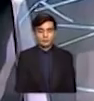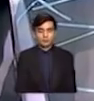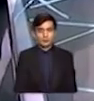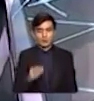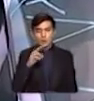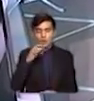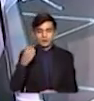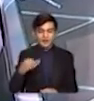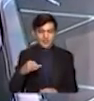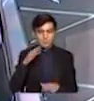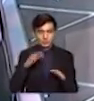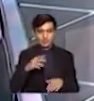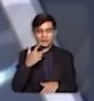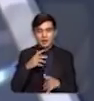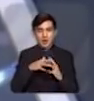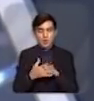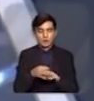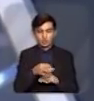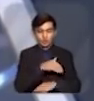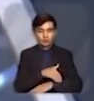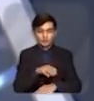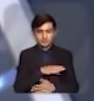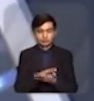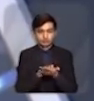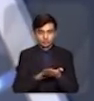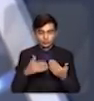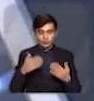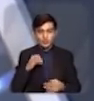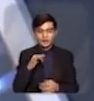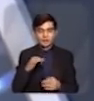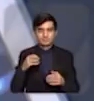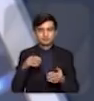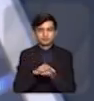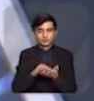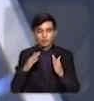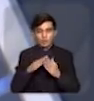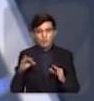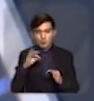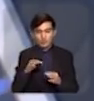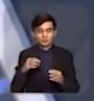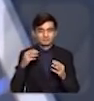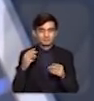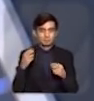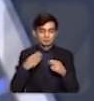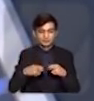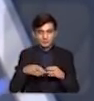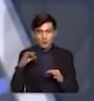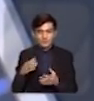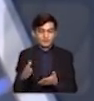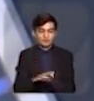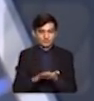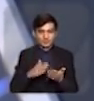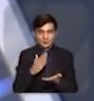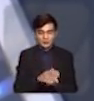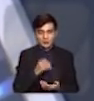Ал Қордайдағы үш ауылдың көшелері күл қоқыстан тазартылып, қираған үйінділер сыртқа шығарылып жатыр. Күшейтілген режимге көшкен